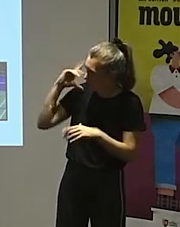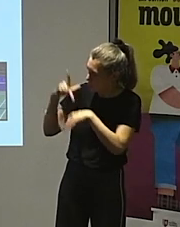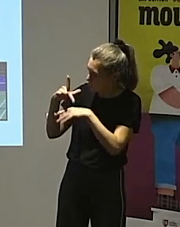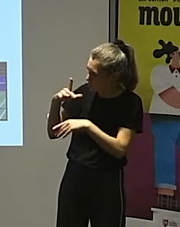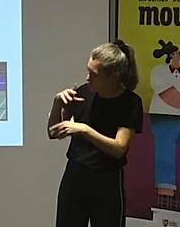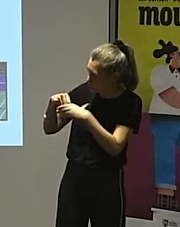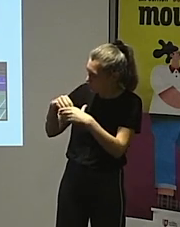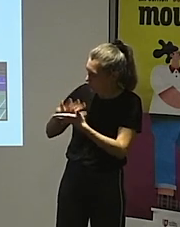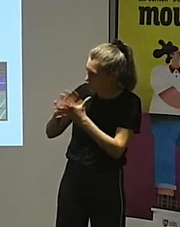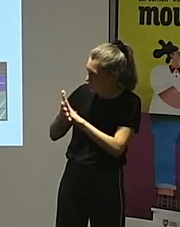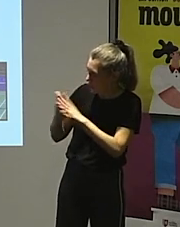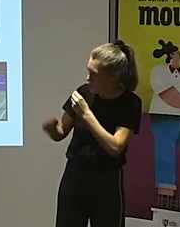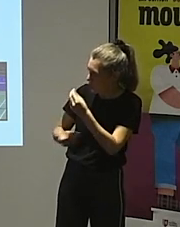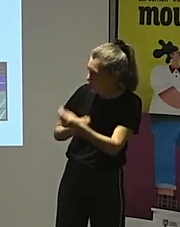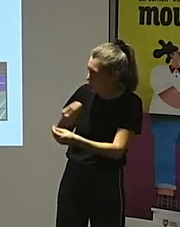Mohamed ?